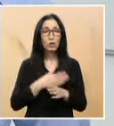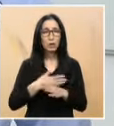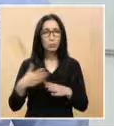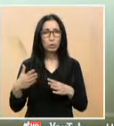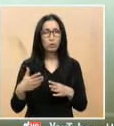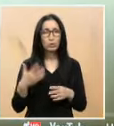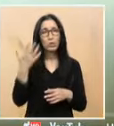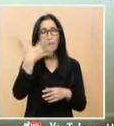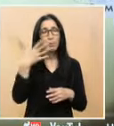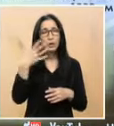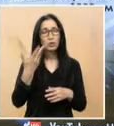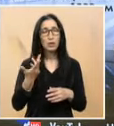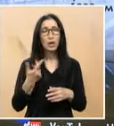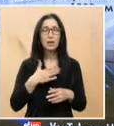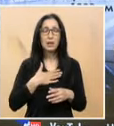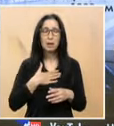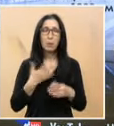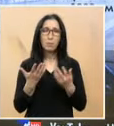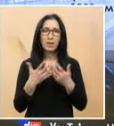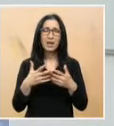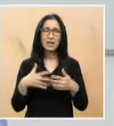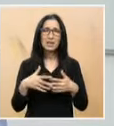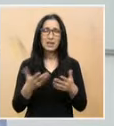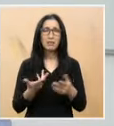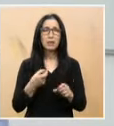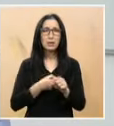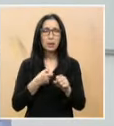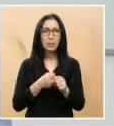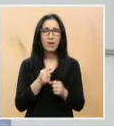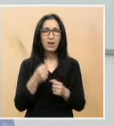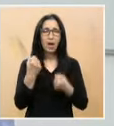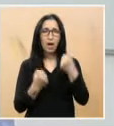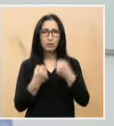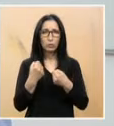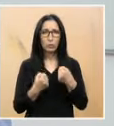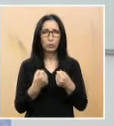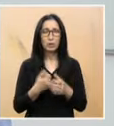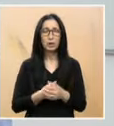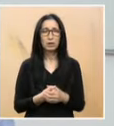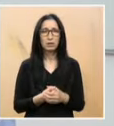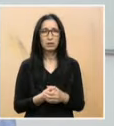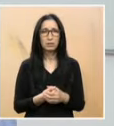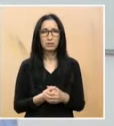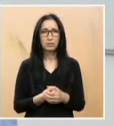това да продължа. Мечтаят да си имам сервиз, да правя автомобили